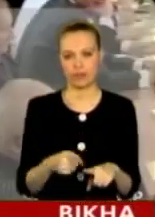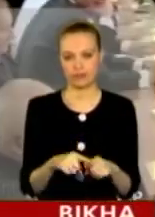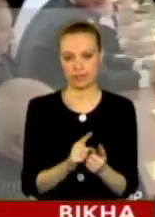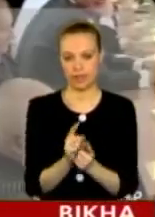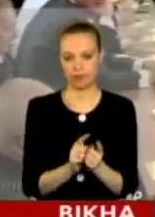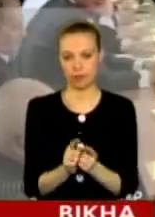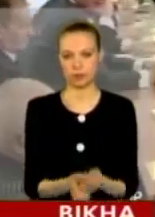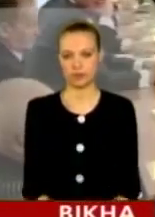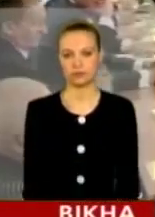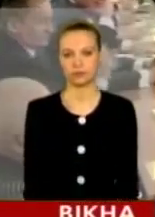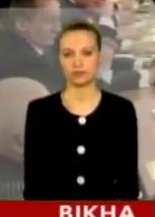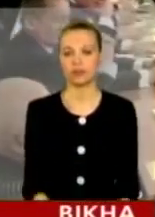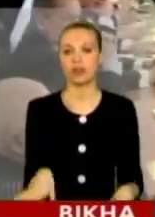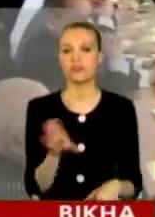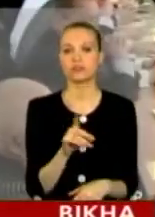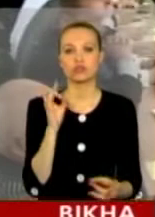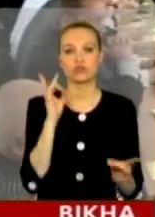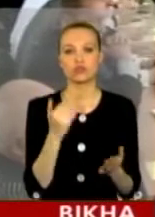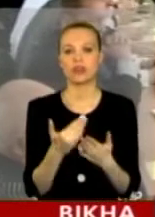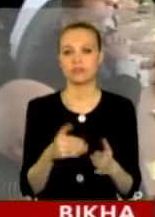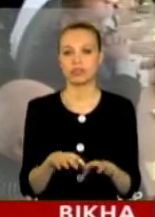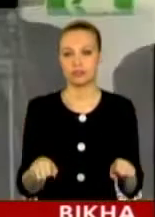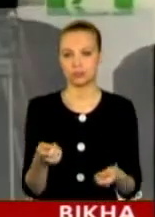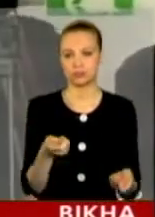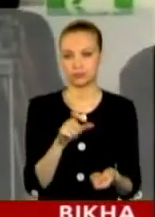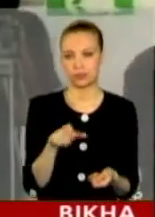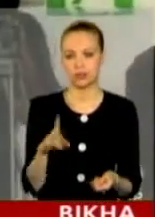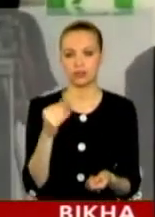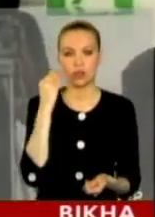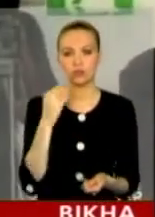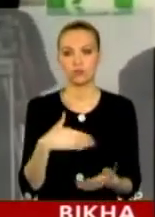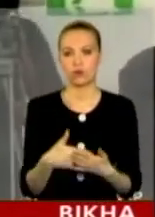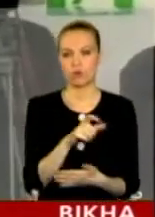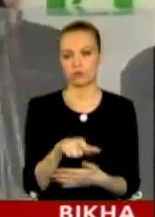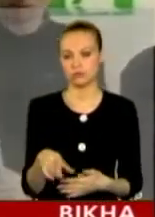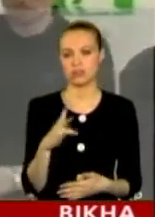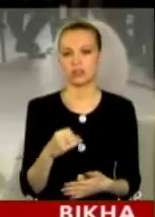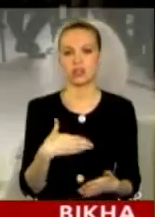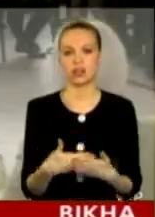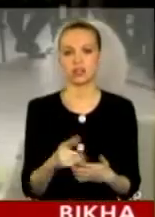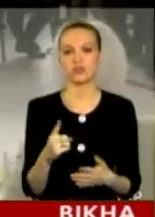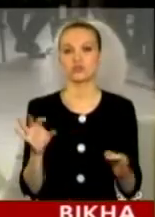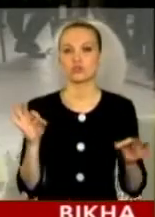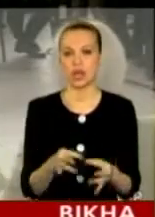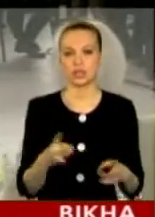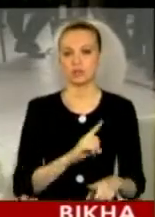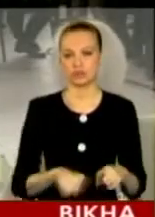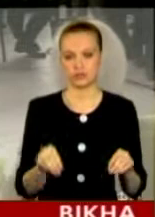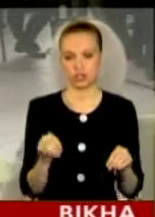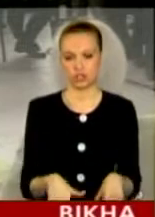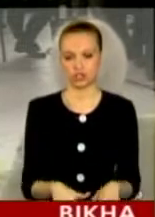реформи. Усе, що звучало від можновладців, на думку громадських активістів, неефективно, бо негайно потрібні швидкі